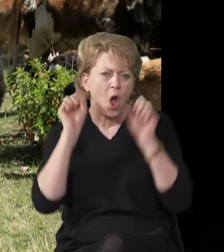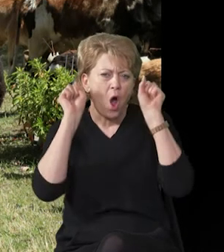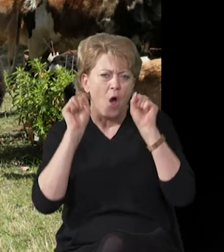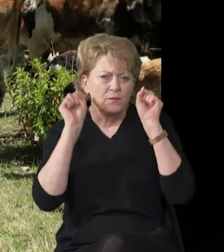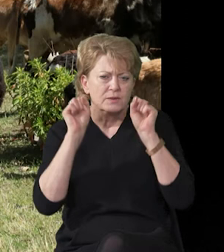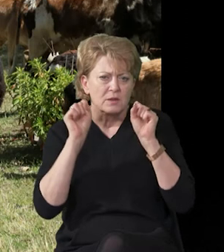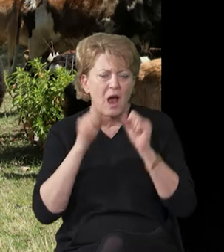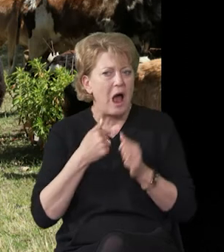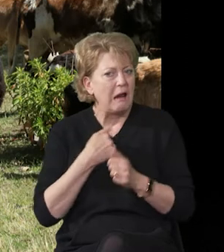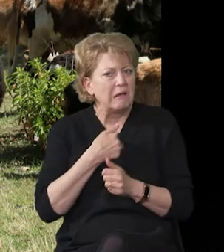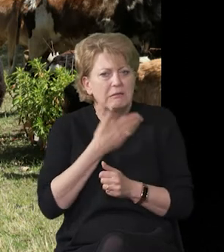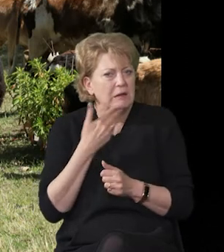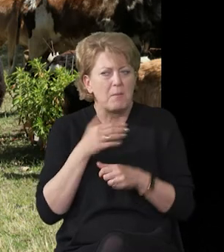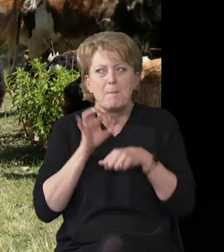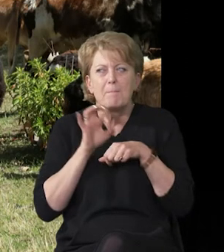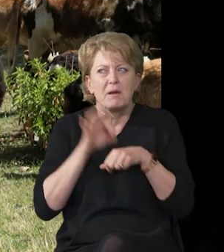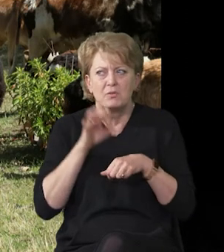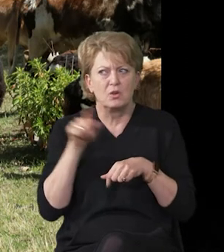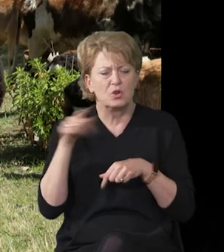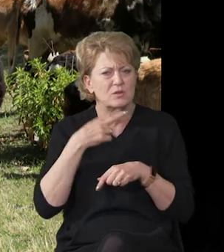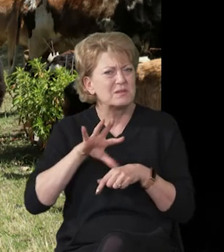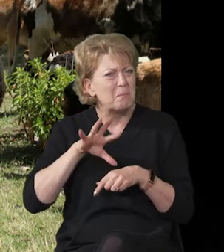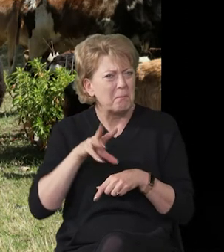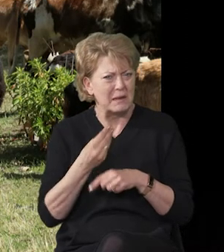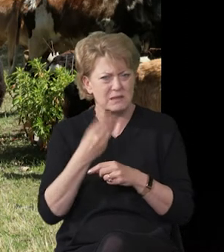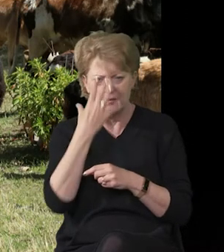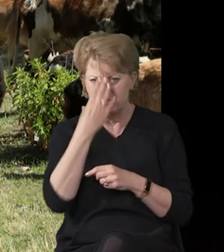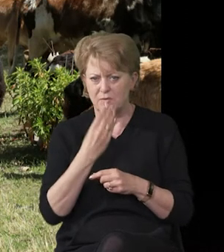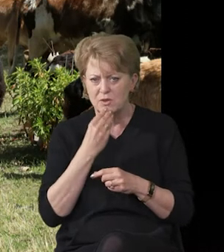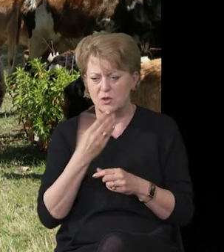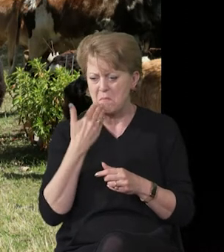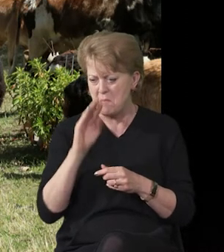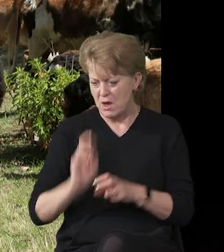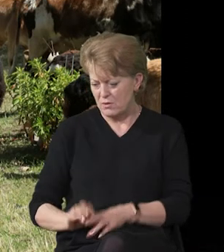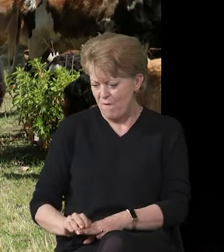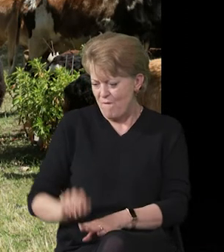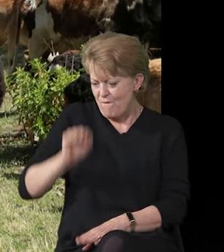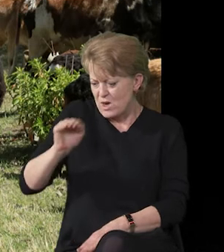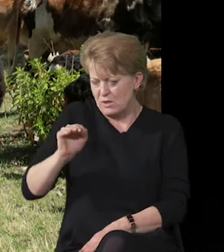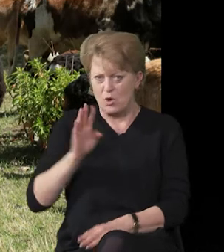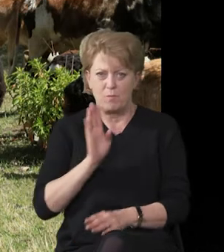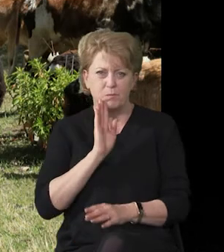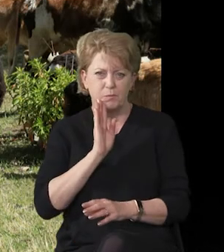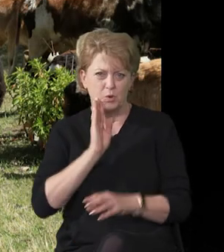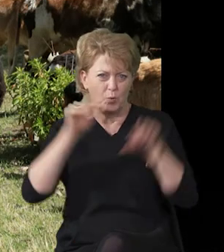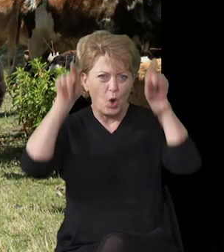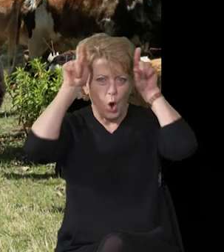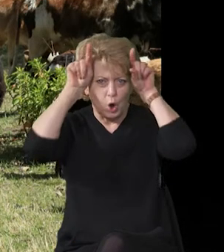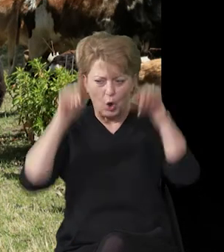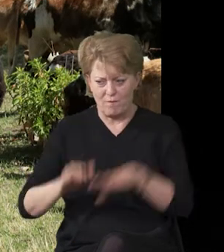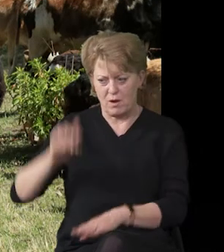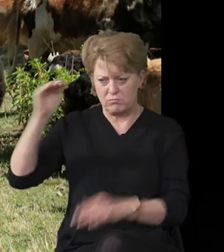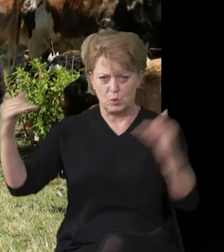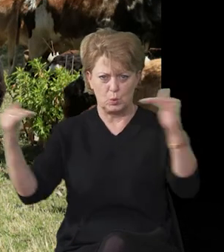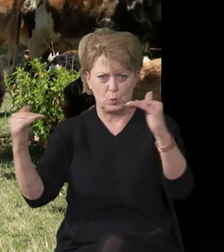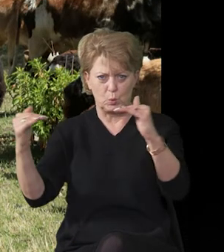bardzo specyficzna chyba odmiana tych owcy. Były bardzo wysokie, dorównujące wzrostem niemal krowom, no